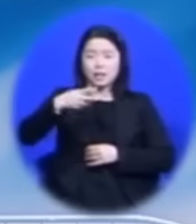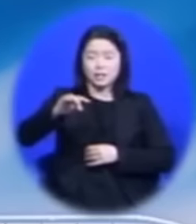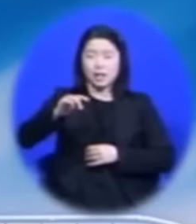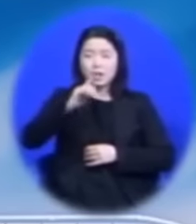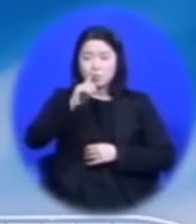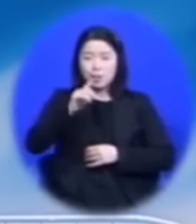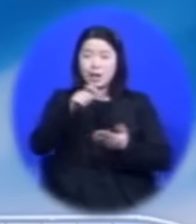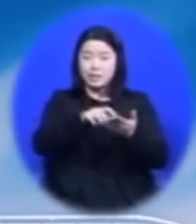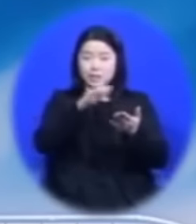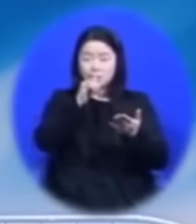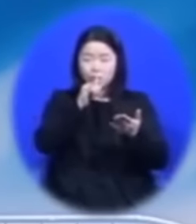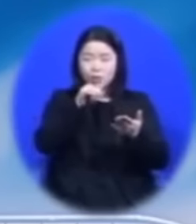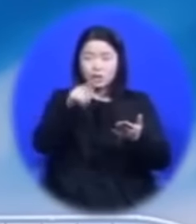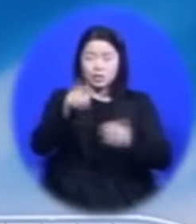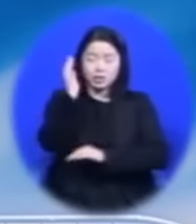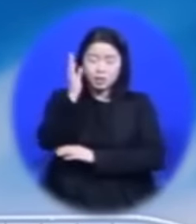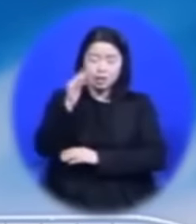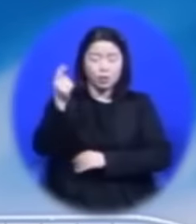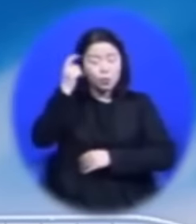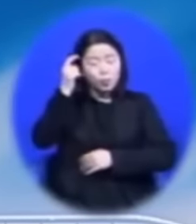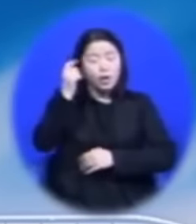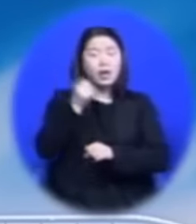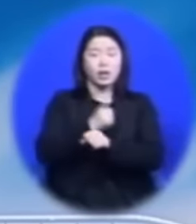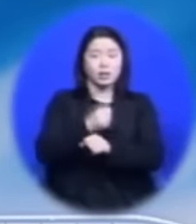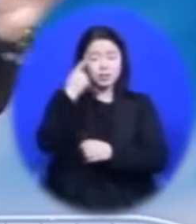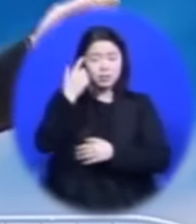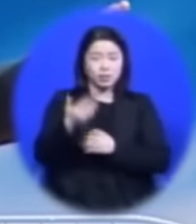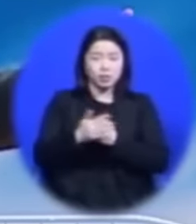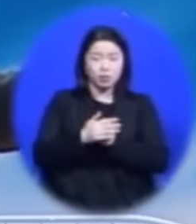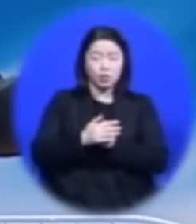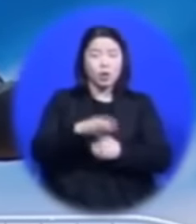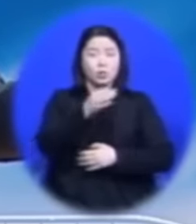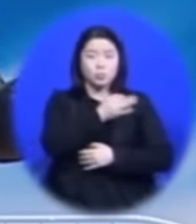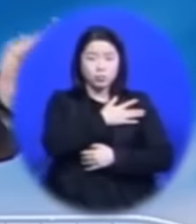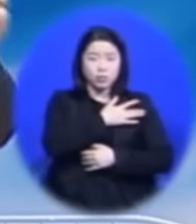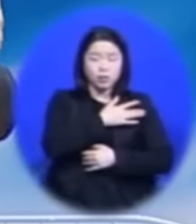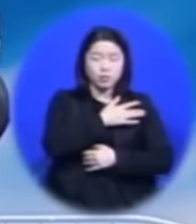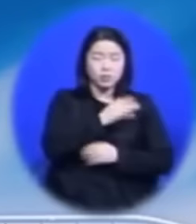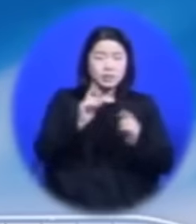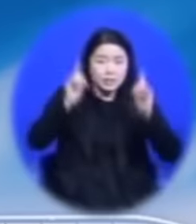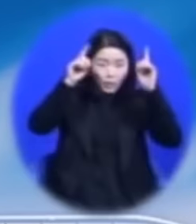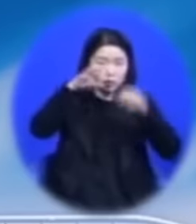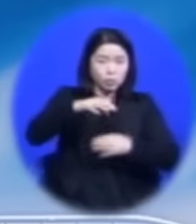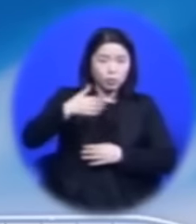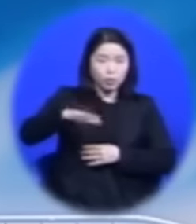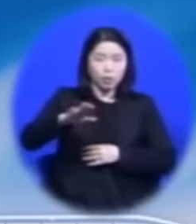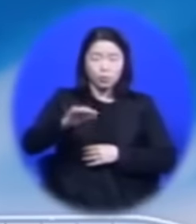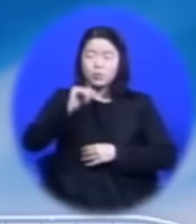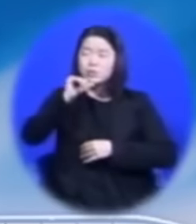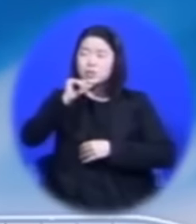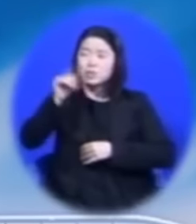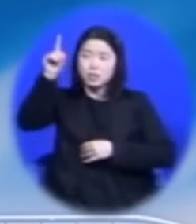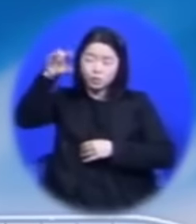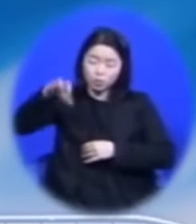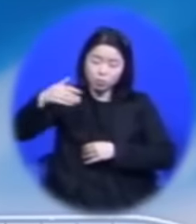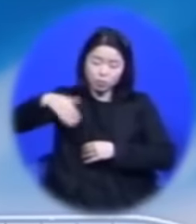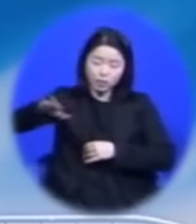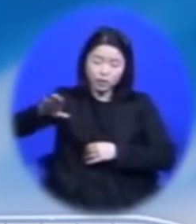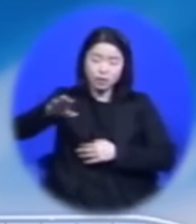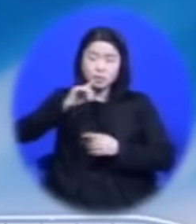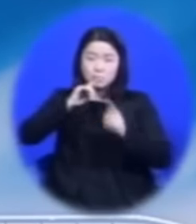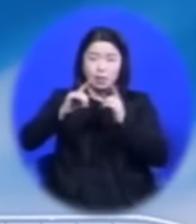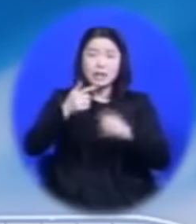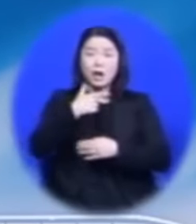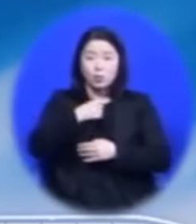예수님이 이 이야기를 왜 하셨을까요? 부자는 지옥에 가고 거지는 천국에 간다는 말씀을 하고 싶으신